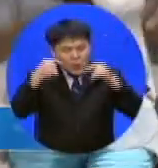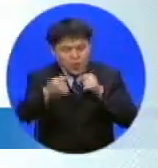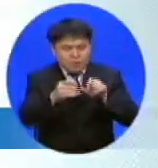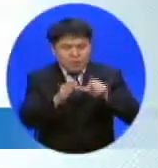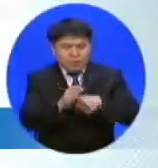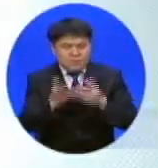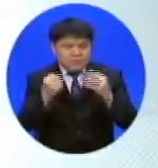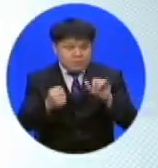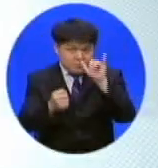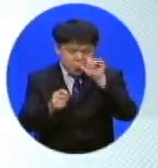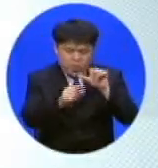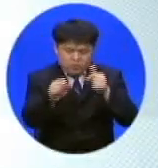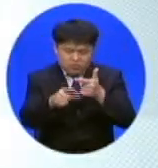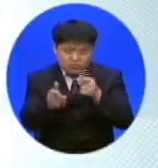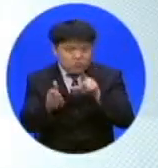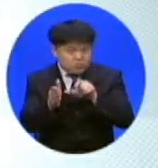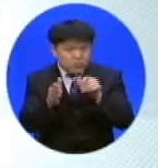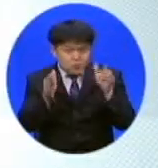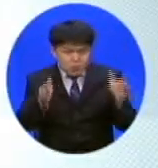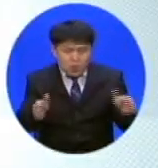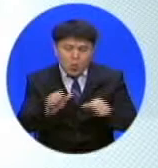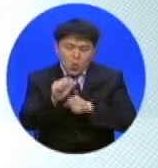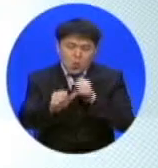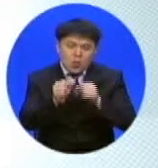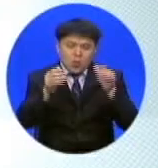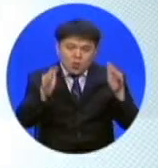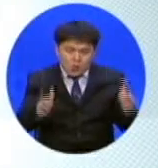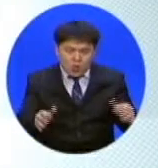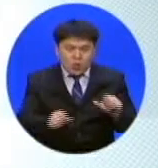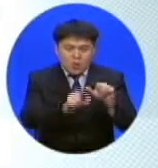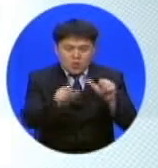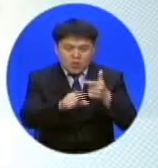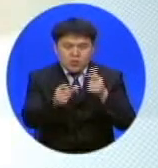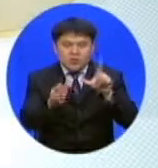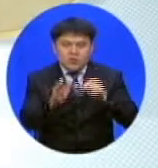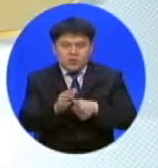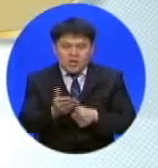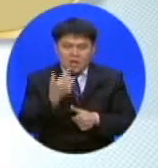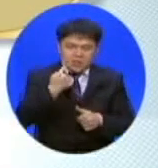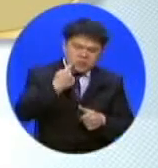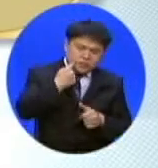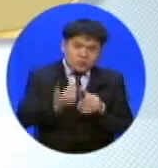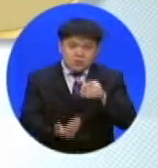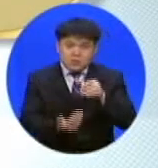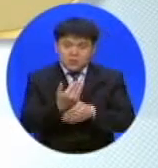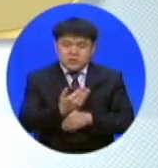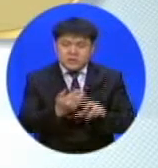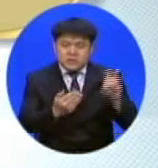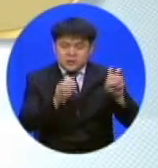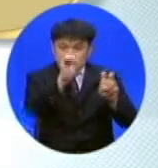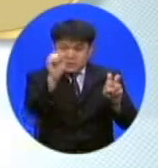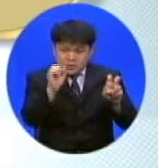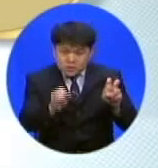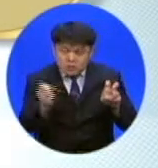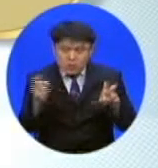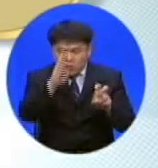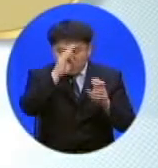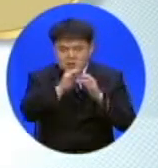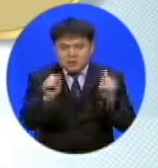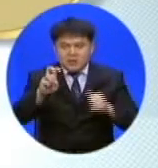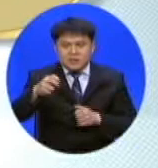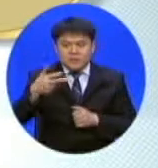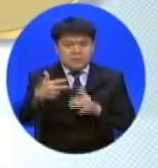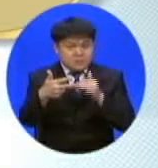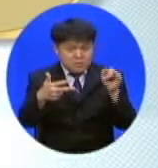발생합니다. 최근 5년간 식중독 사고는 5월과 6월이 20%를 차지했으며 식중독 환자의 27%가